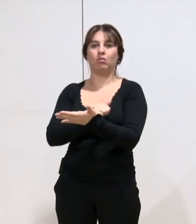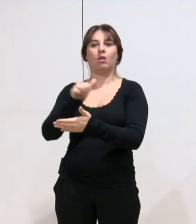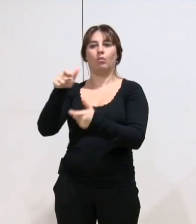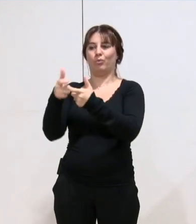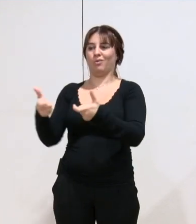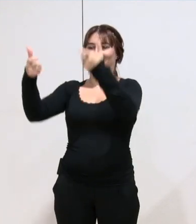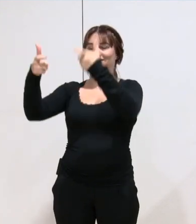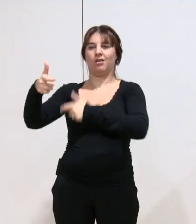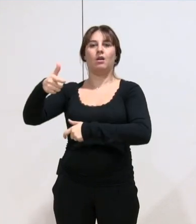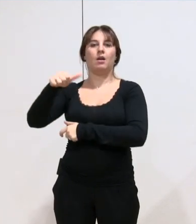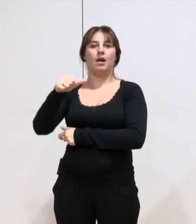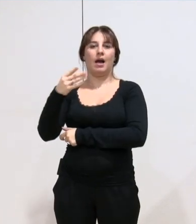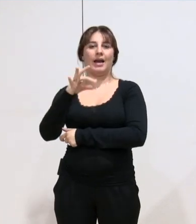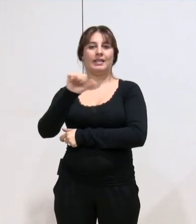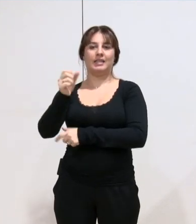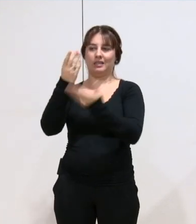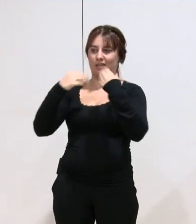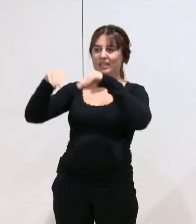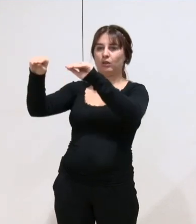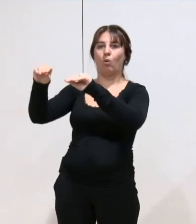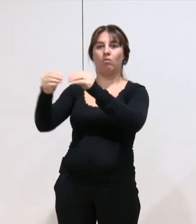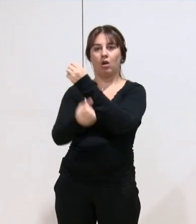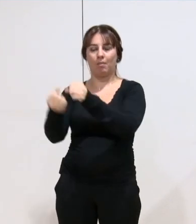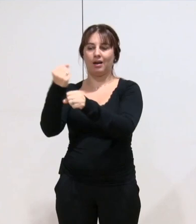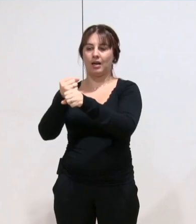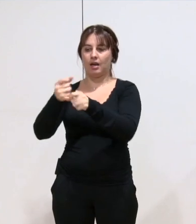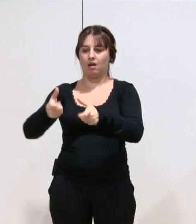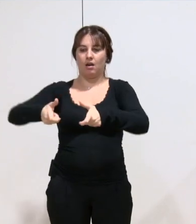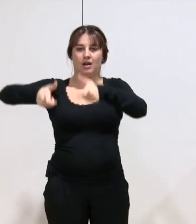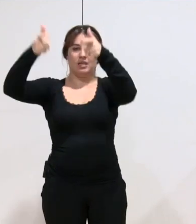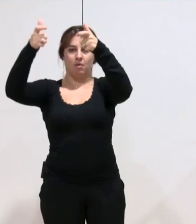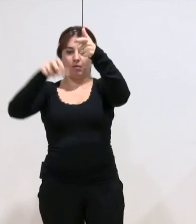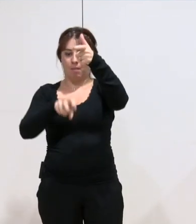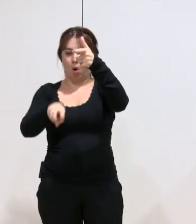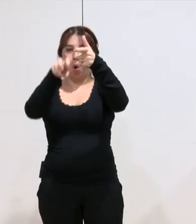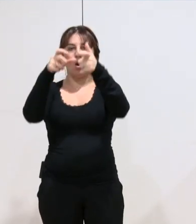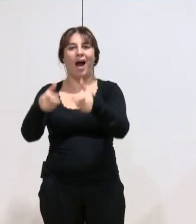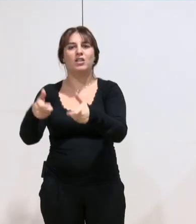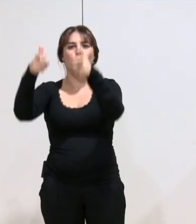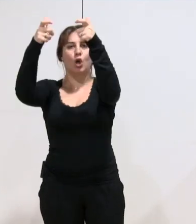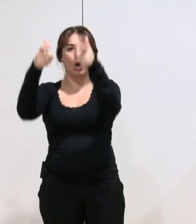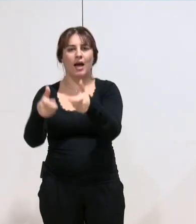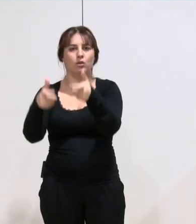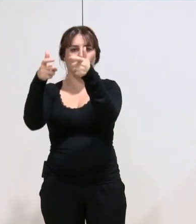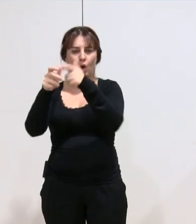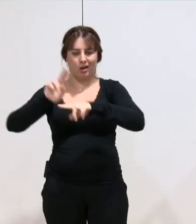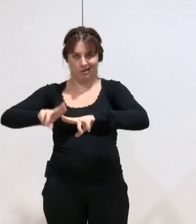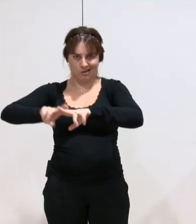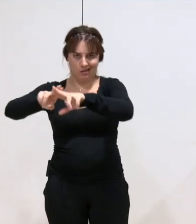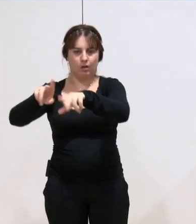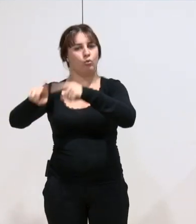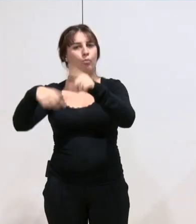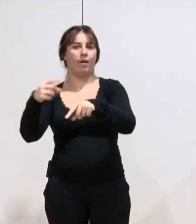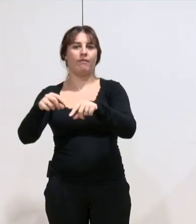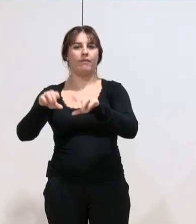pour permettre la création de halls et de descentes hein, de cages d'ascenseur et de